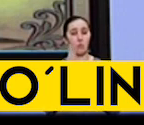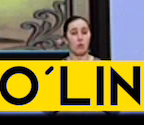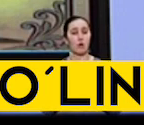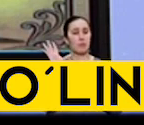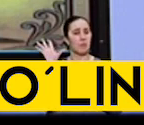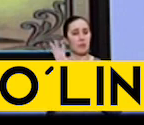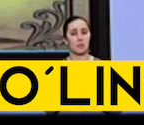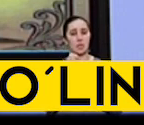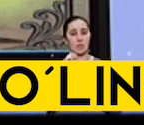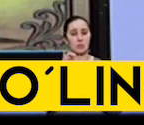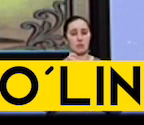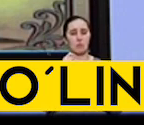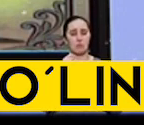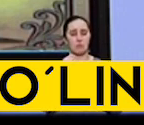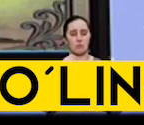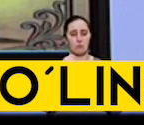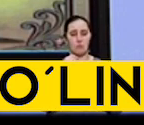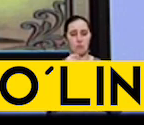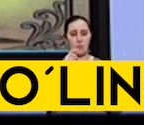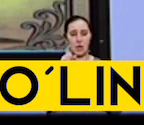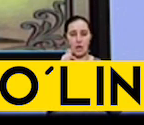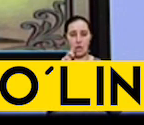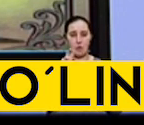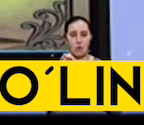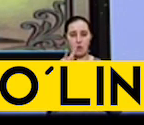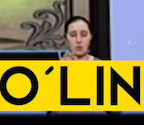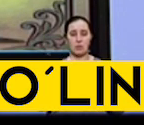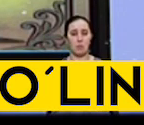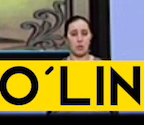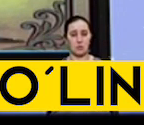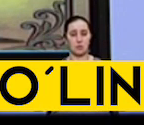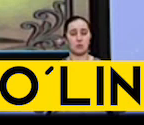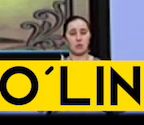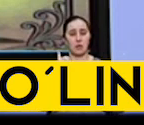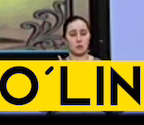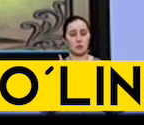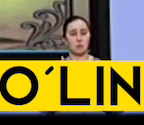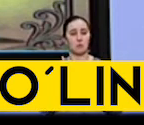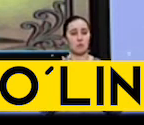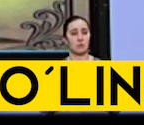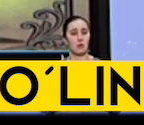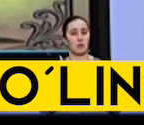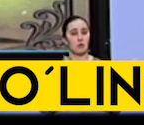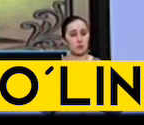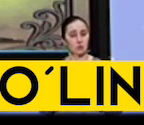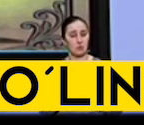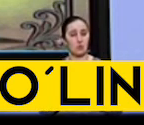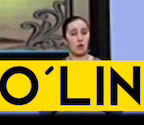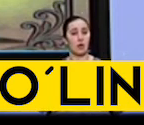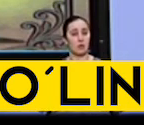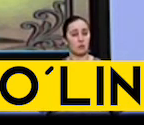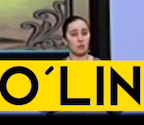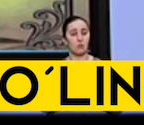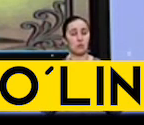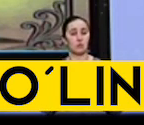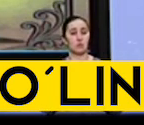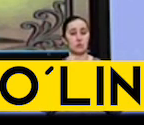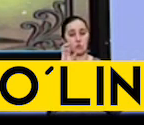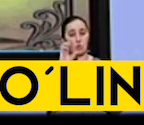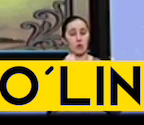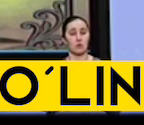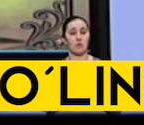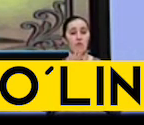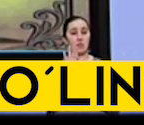Barcha asarlarida halollikka, mardlikka, yaxshilikka chaqirganlar. Hatto